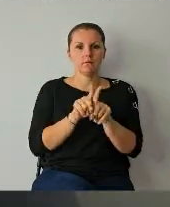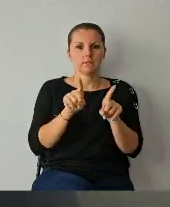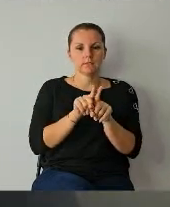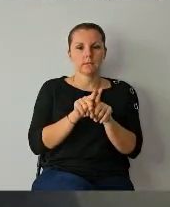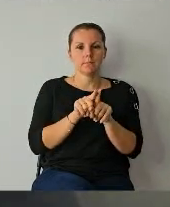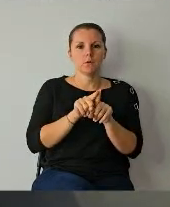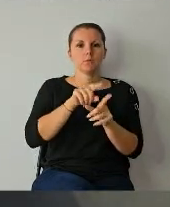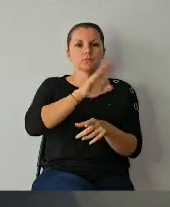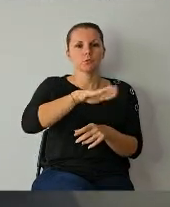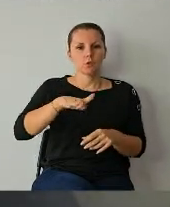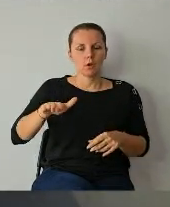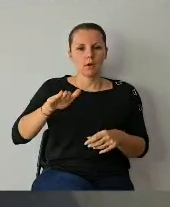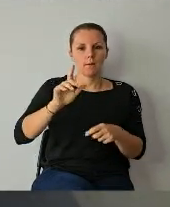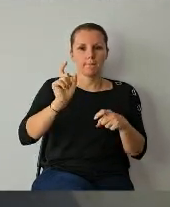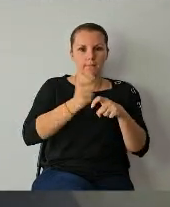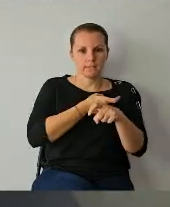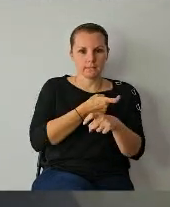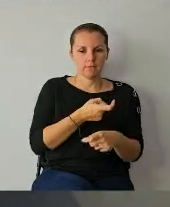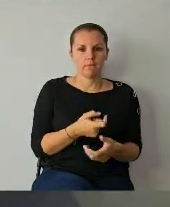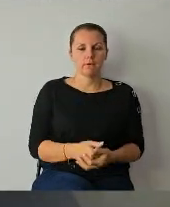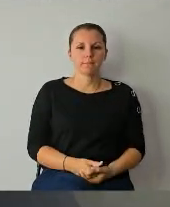przedszkola publiczne